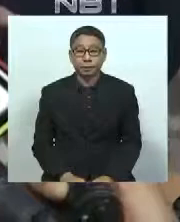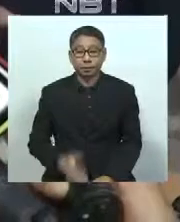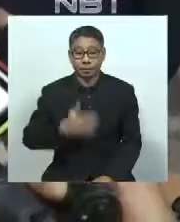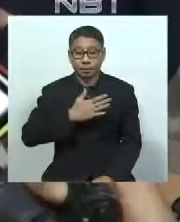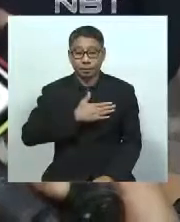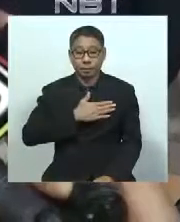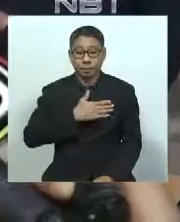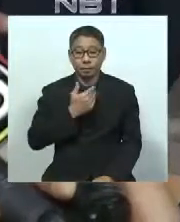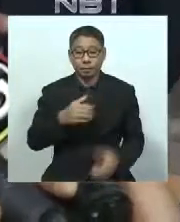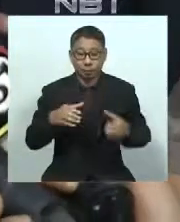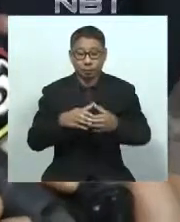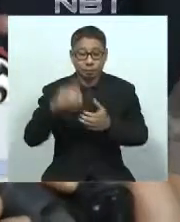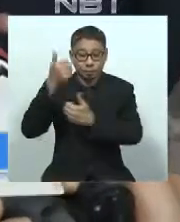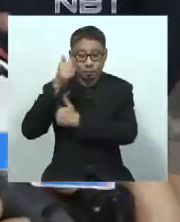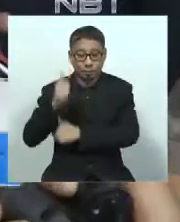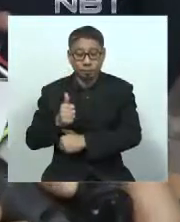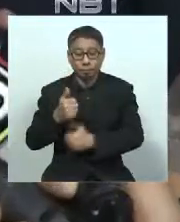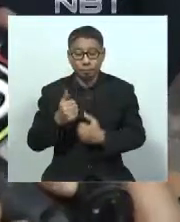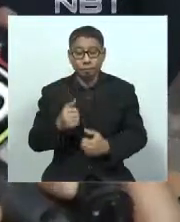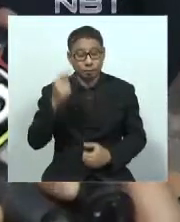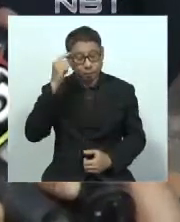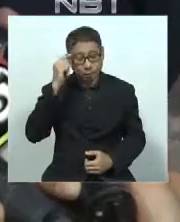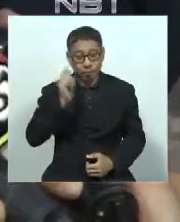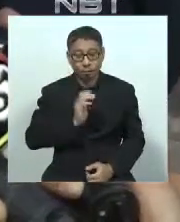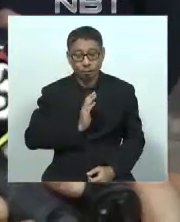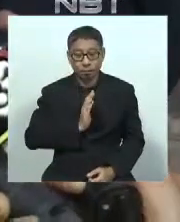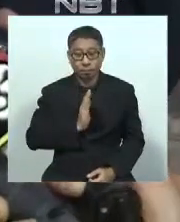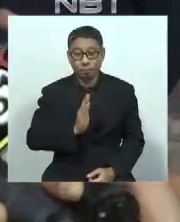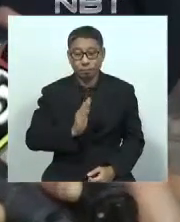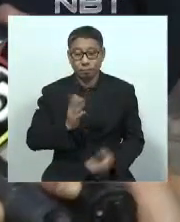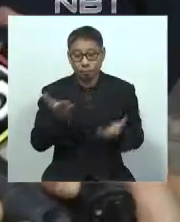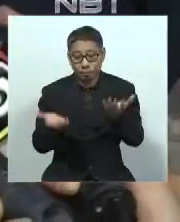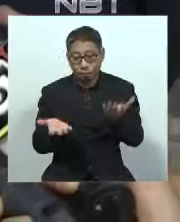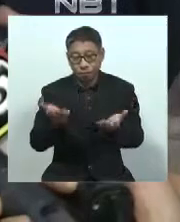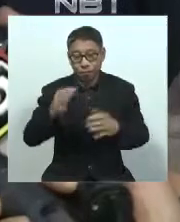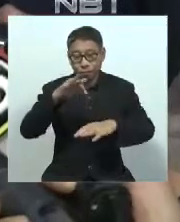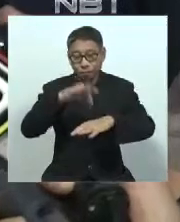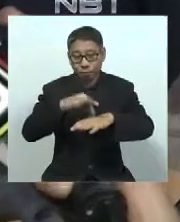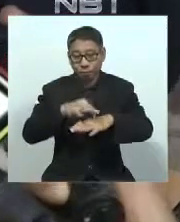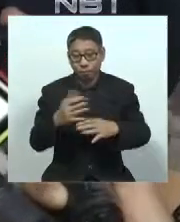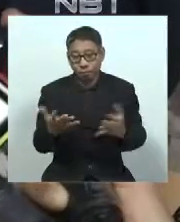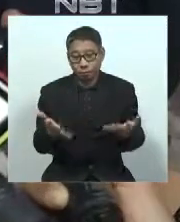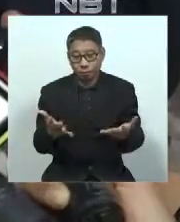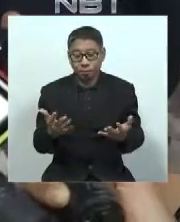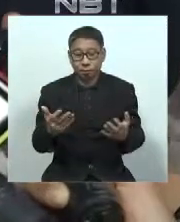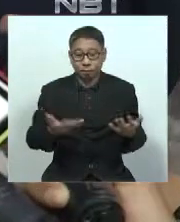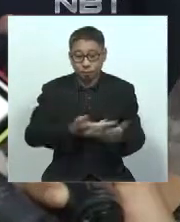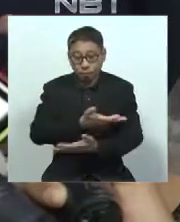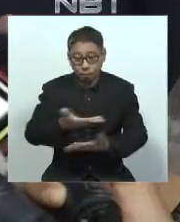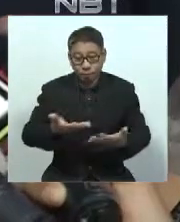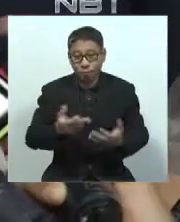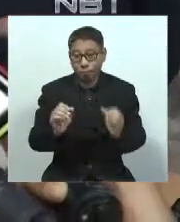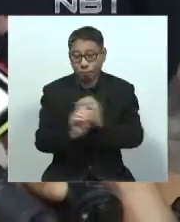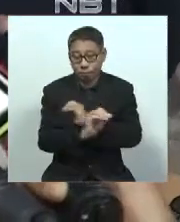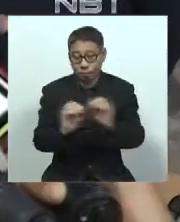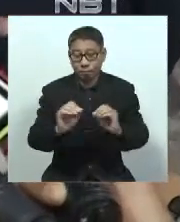เนี่ยแล้วก็พรรคประชาธิปัตย์ผมคิดว่านิ่งครับเราไม่ได้ไปต่อรองอะไรอีกเพราะว่าหรือว่ามีการต่อรองกันไปต่อรอง